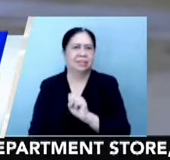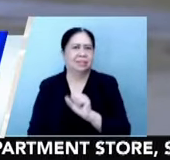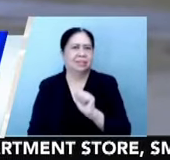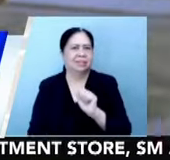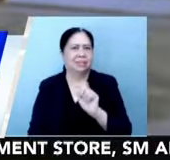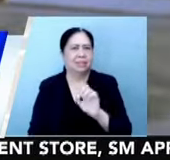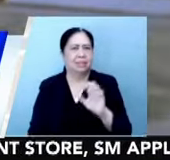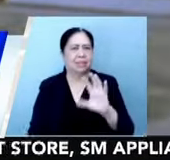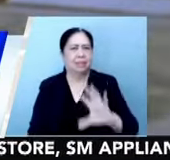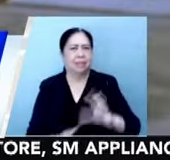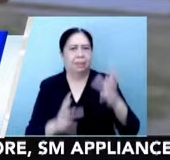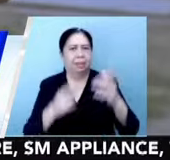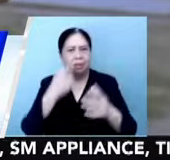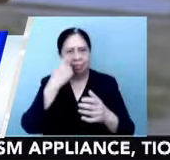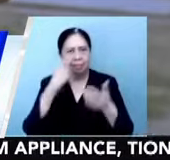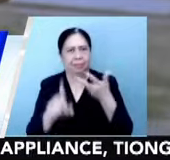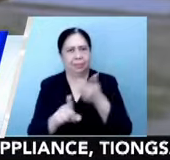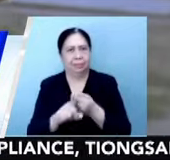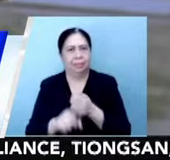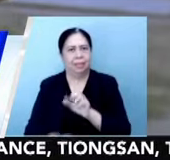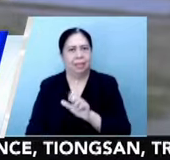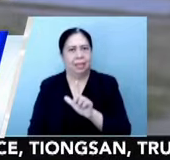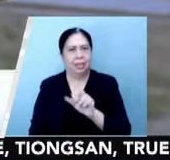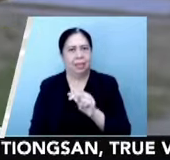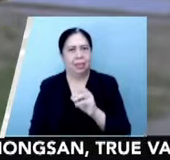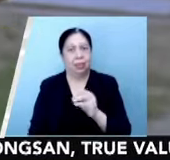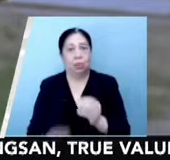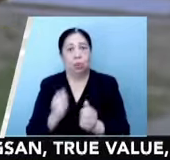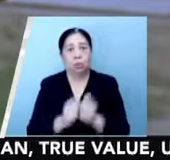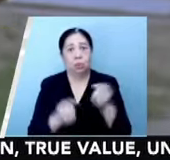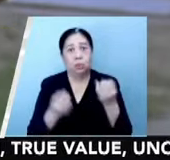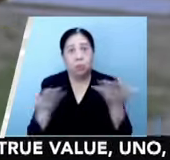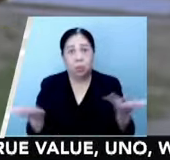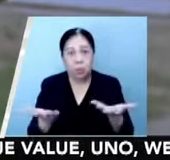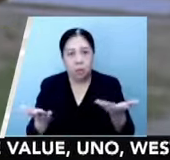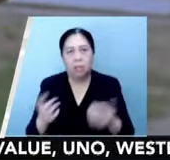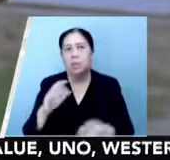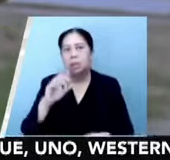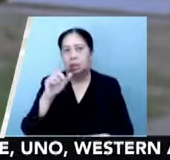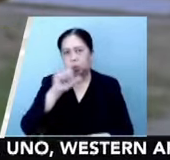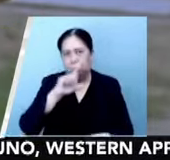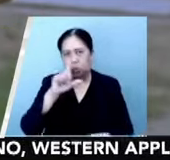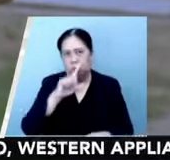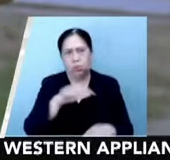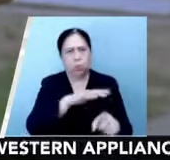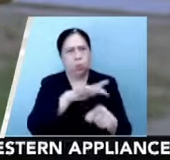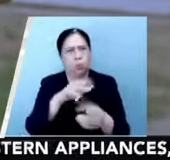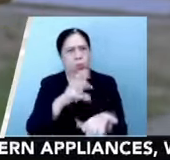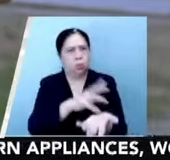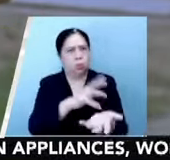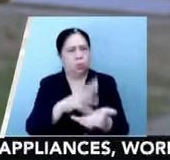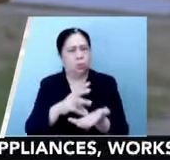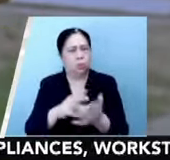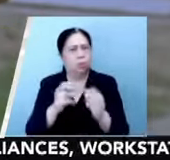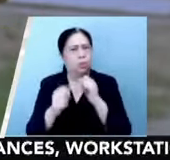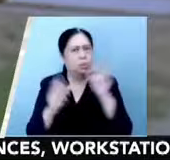sa El Nino. Pinakamarami ay nasa Luzon, kung saan naobserbahang maraming lugar ang tinaguriang under drought